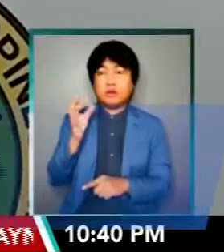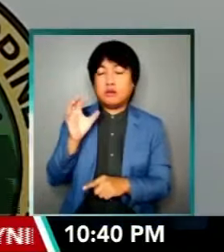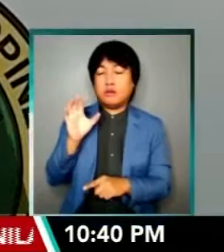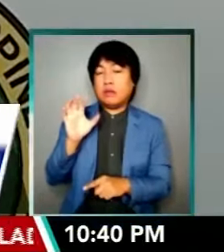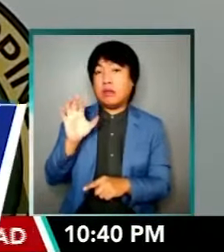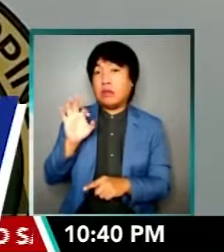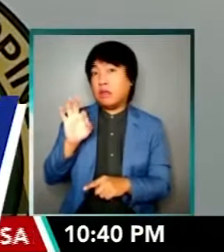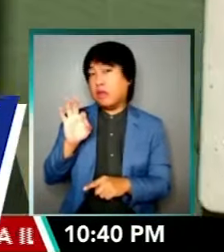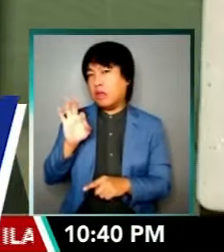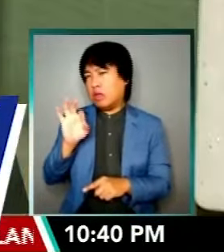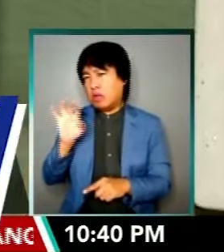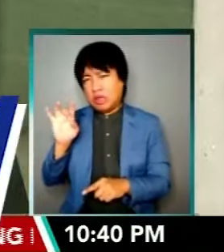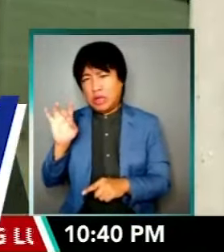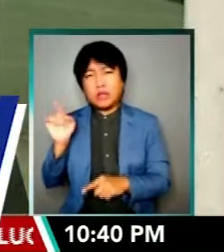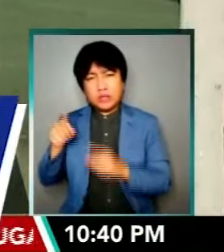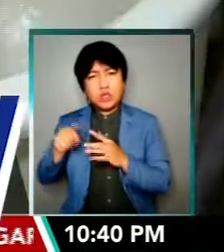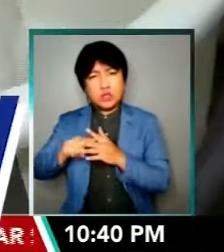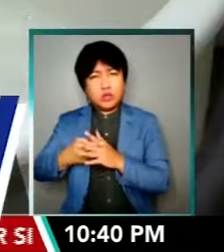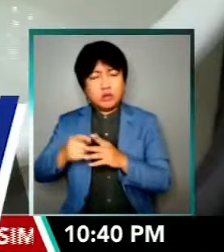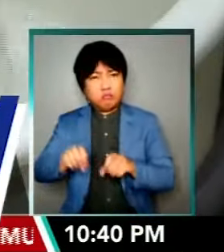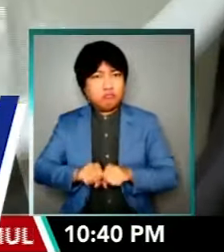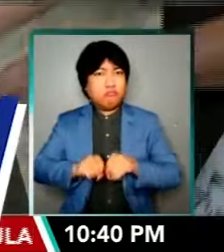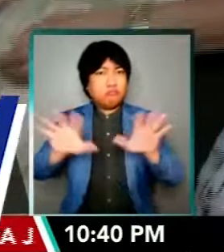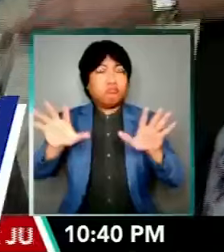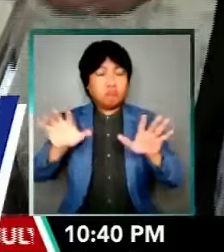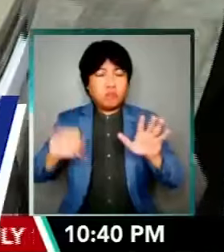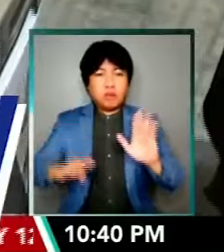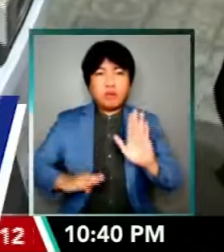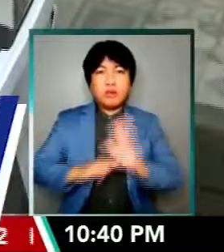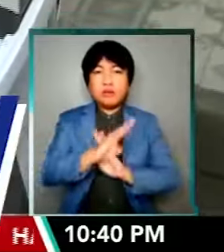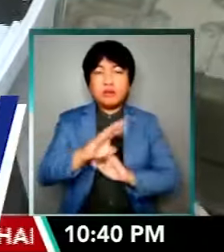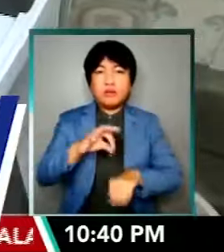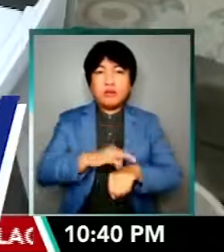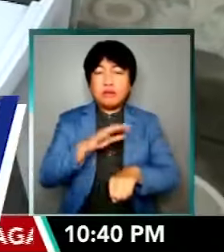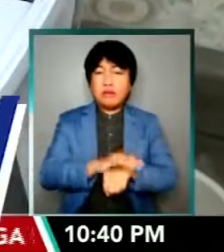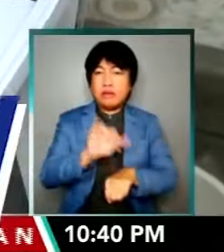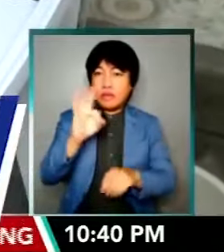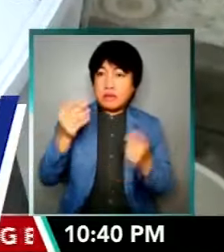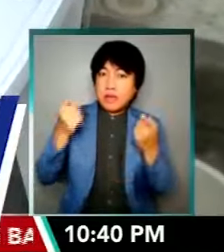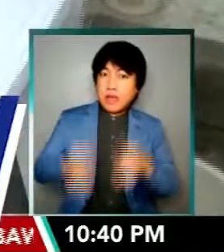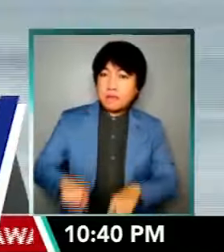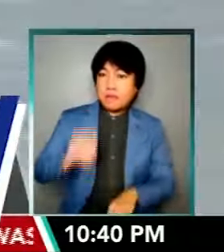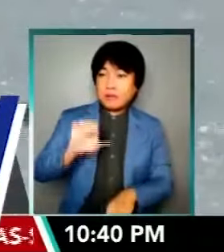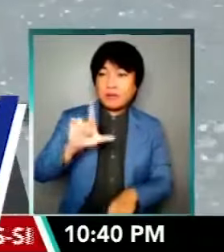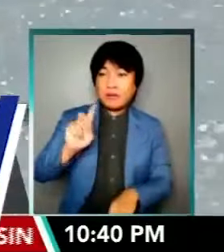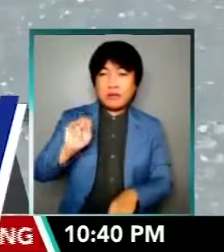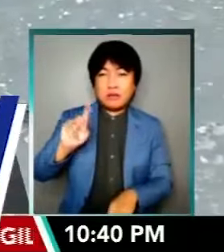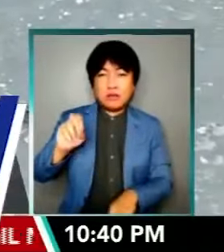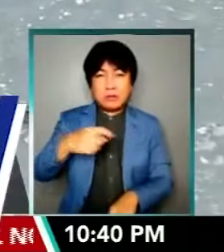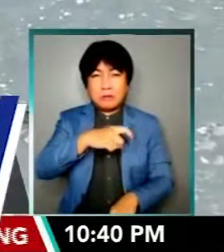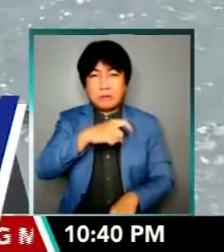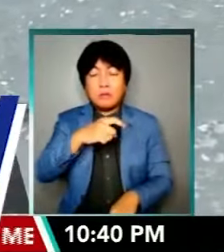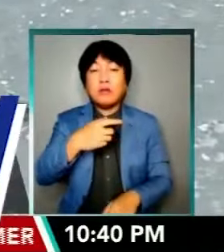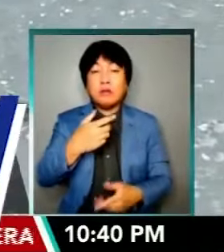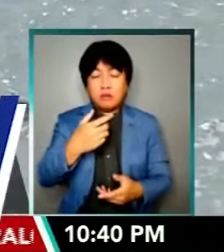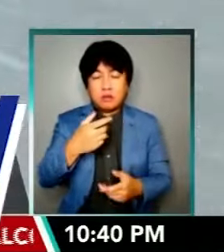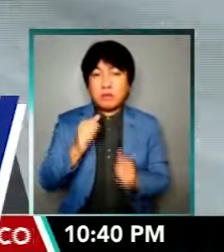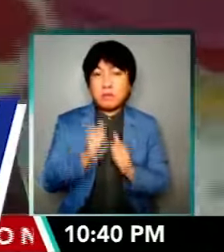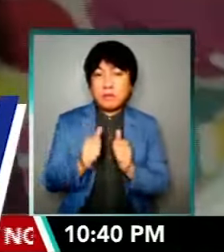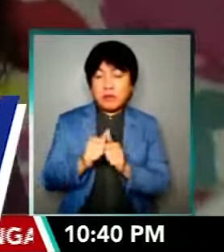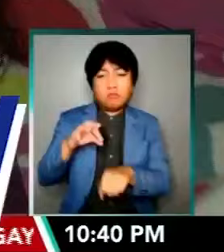Undersecretary Eric Tayag, mas mataas ang tsansa ng pag-iigib tuwing El Nino, kaya mas maraming imbakan ang nagiging breeding sites ng